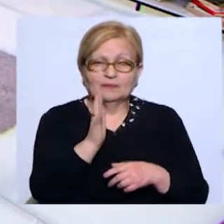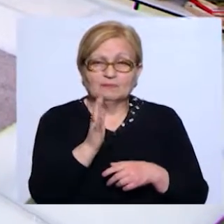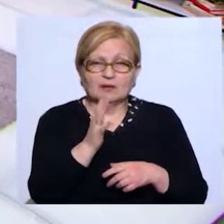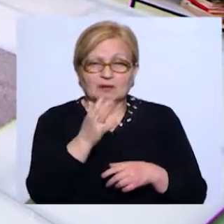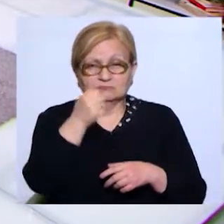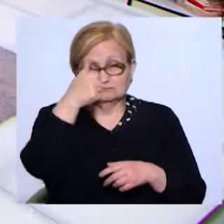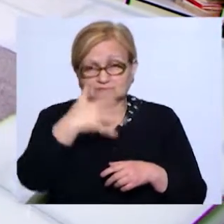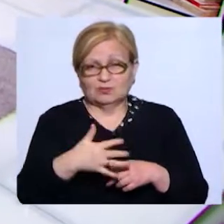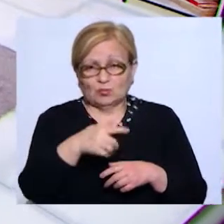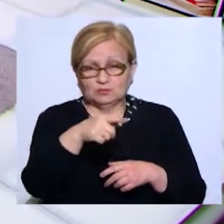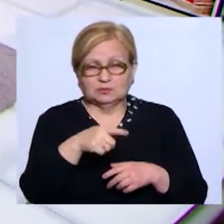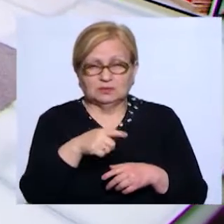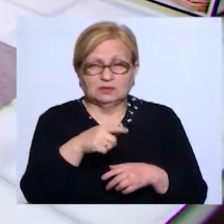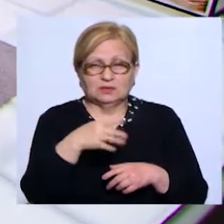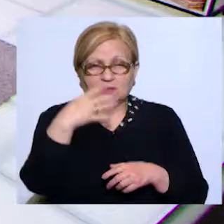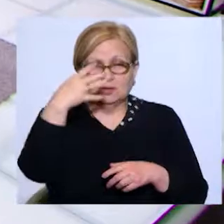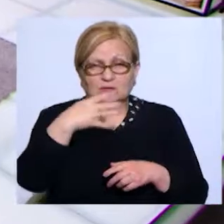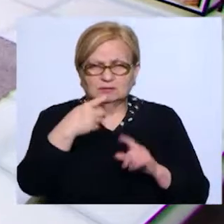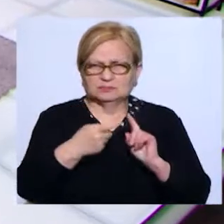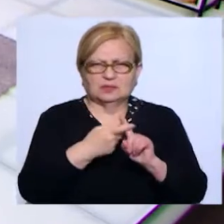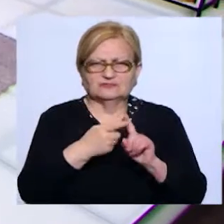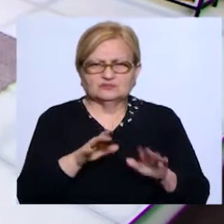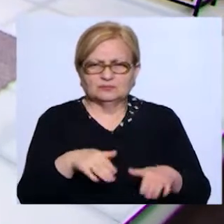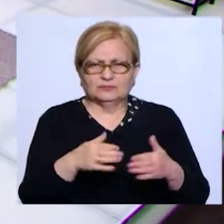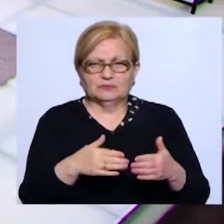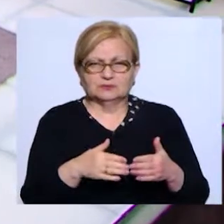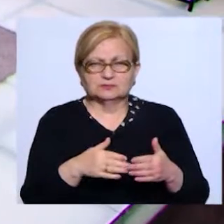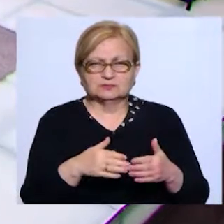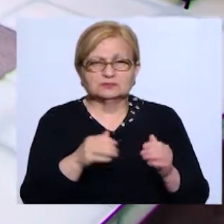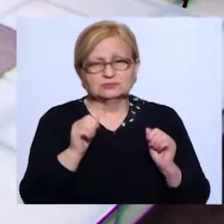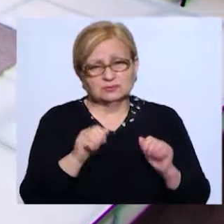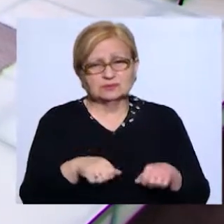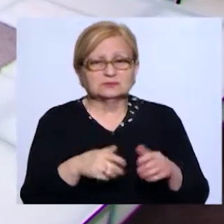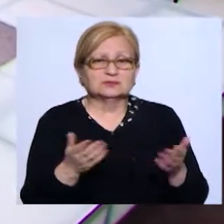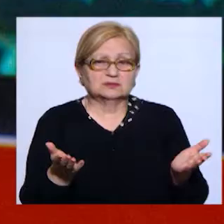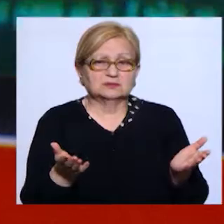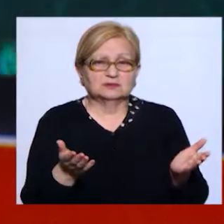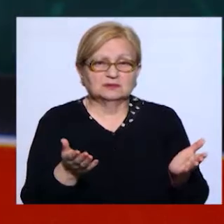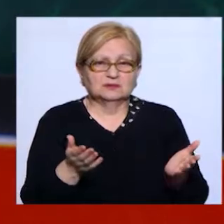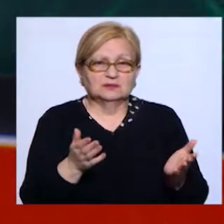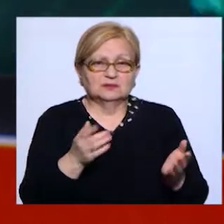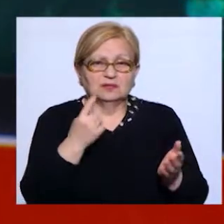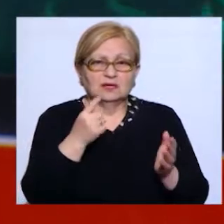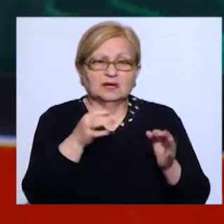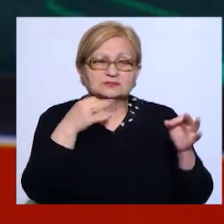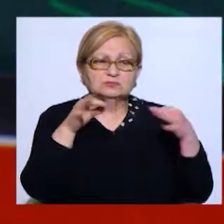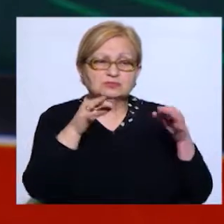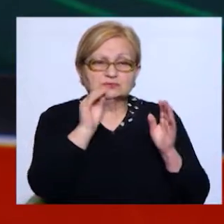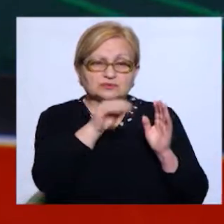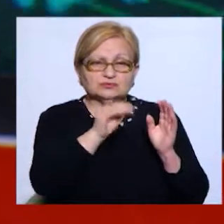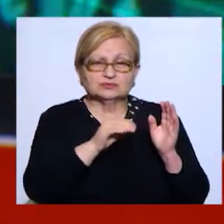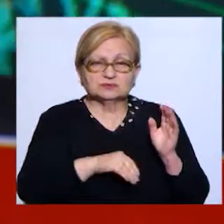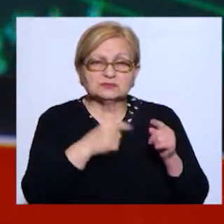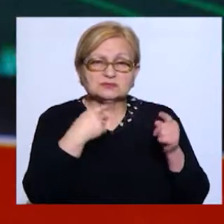წინა ოთხთან მთლად არ არის დაკავშირებული, თუმცა როგორ არა, შეგიძლიათ, ანუ ერთ გამოკვლევის პროცესში ბევრი